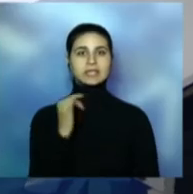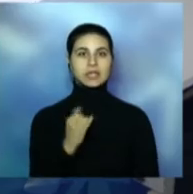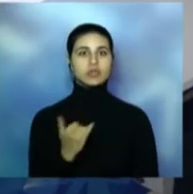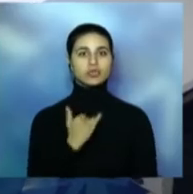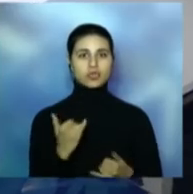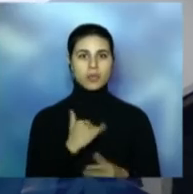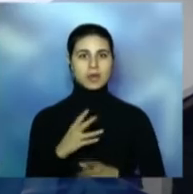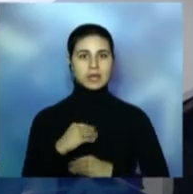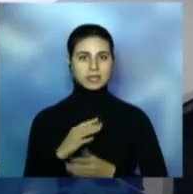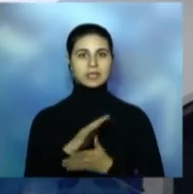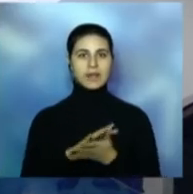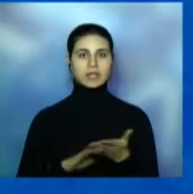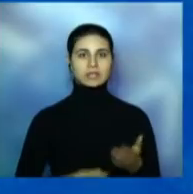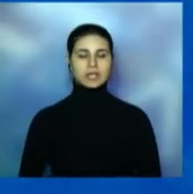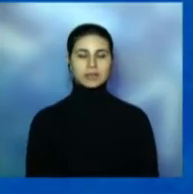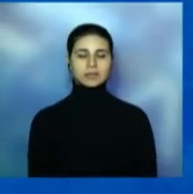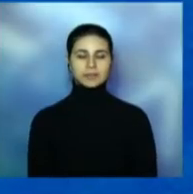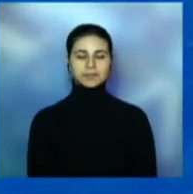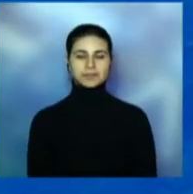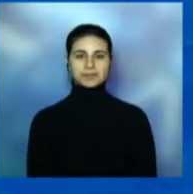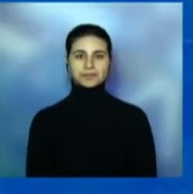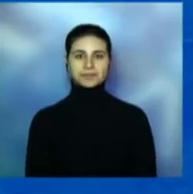ერთად გავაგრძელებთ.